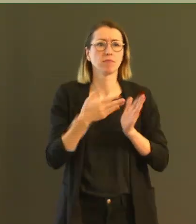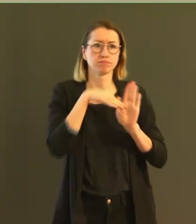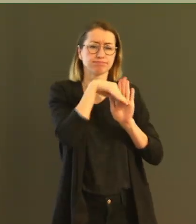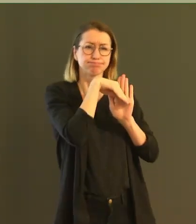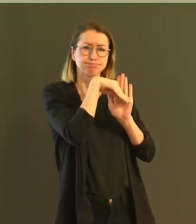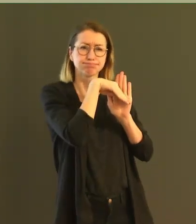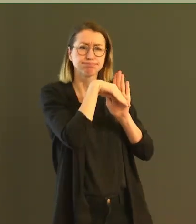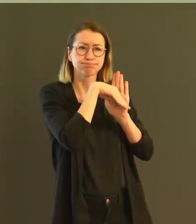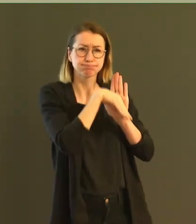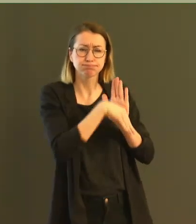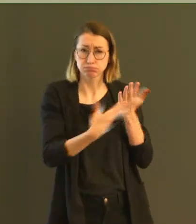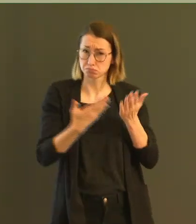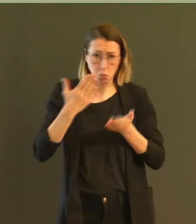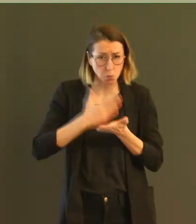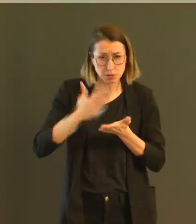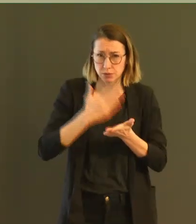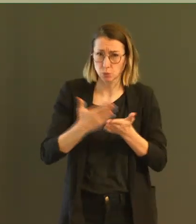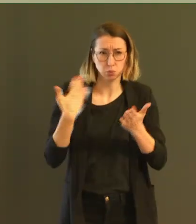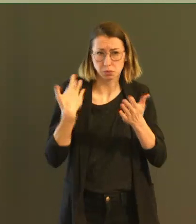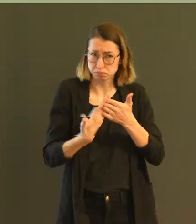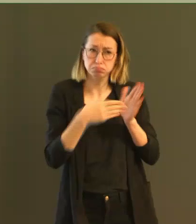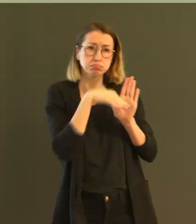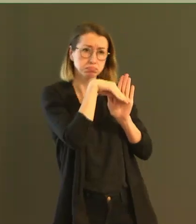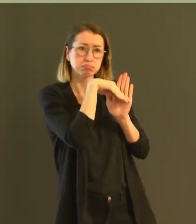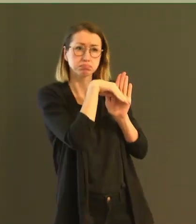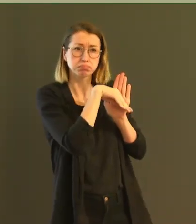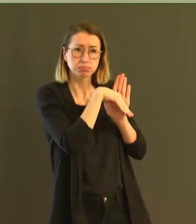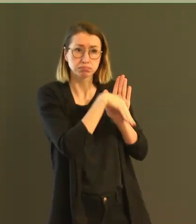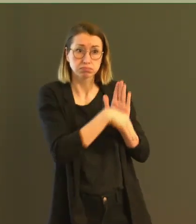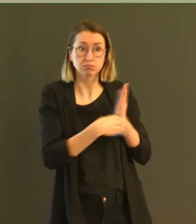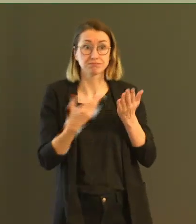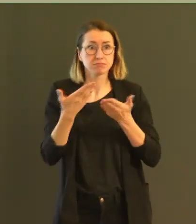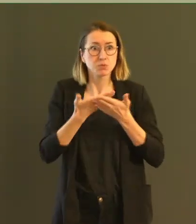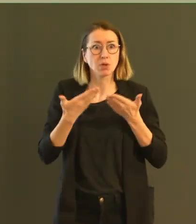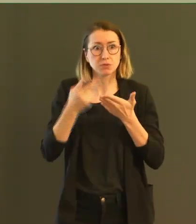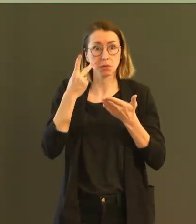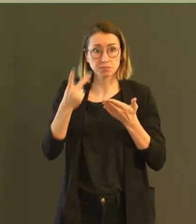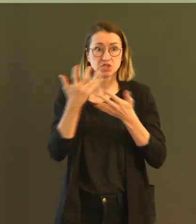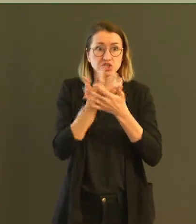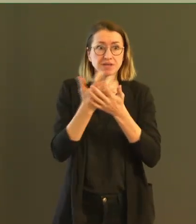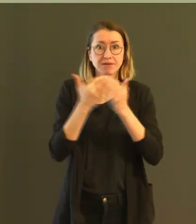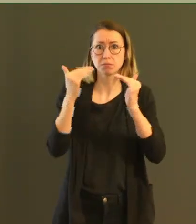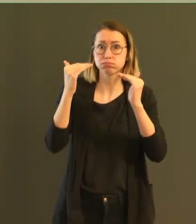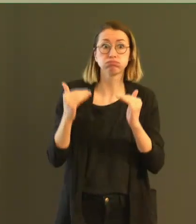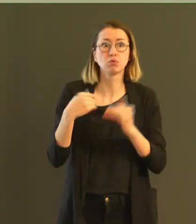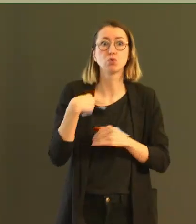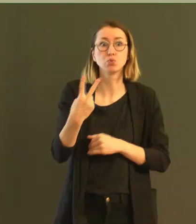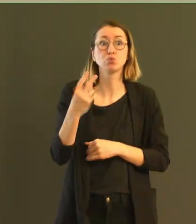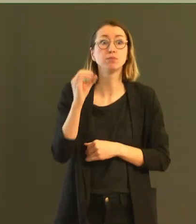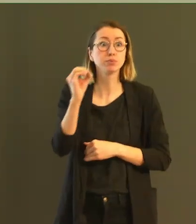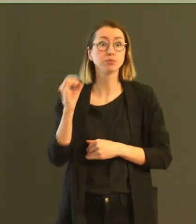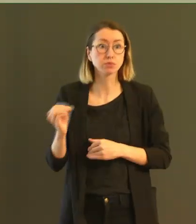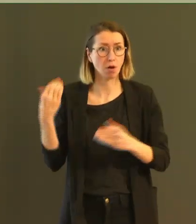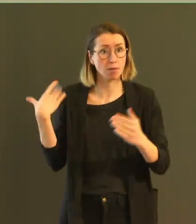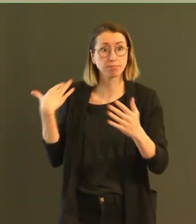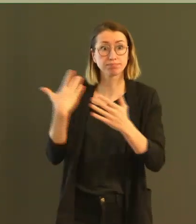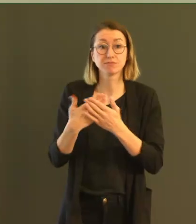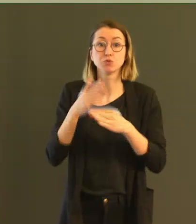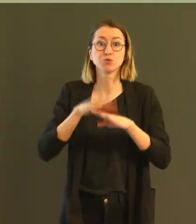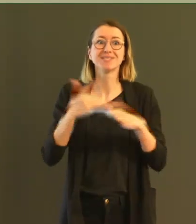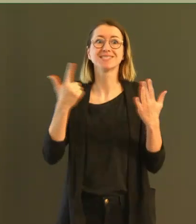avec une diminution de l'ordre de 12 % sur les sept derniers jours c'est une tendance